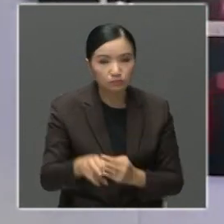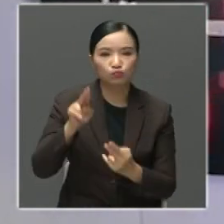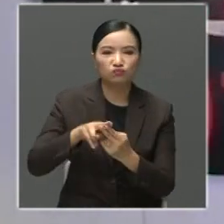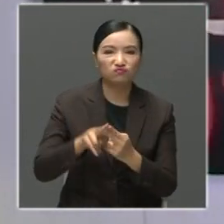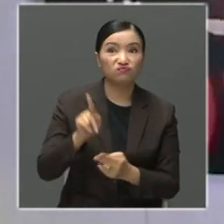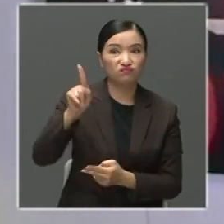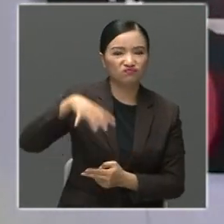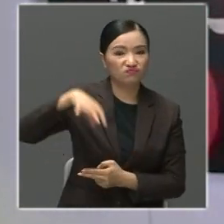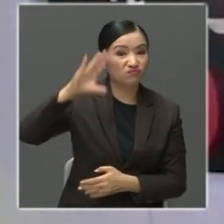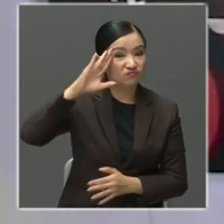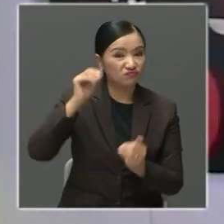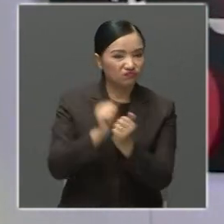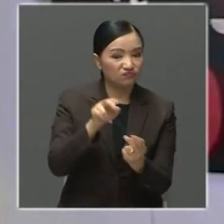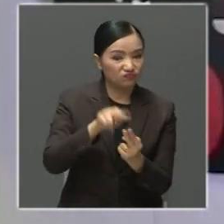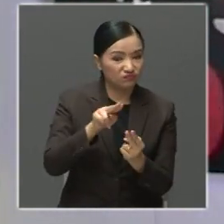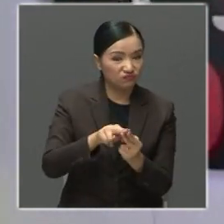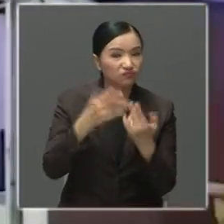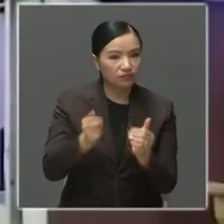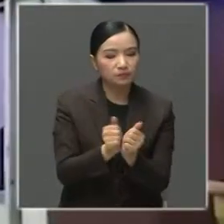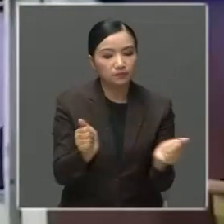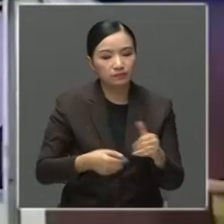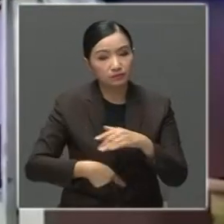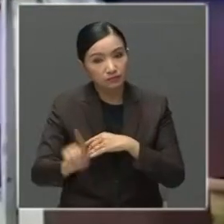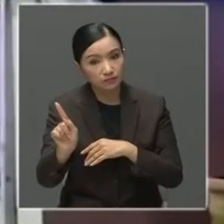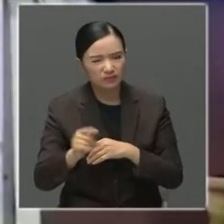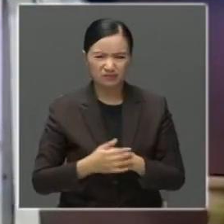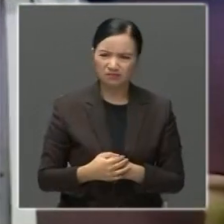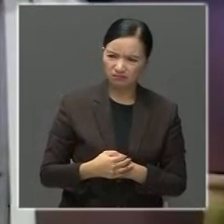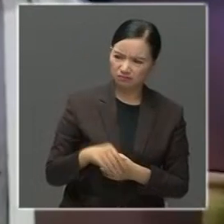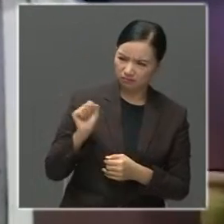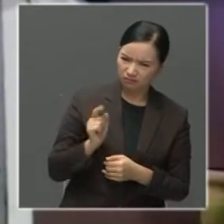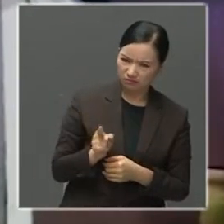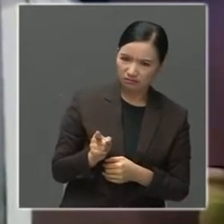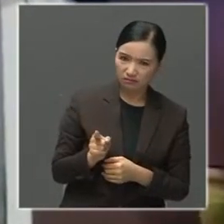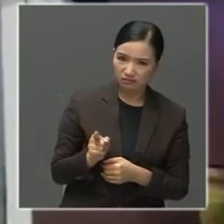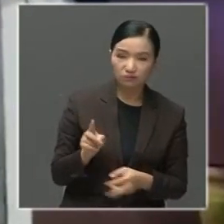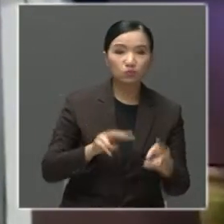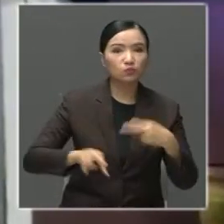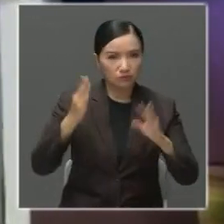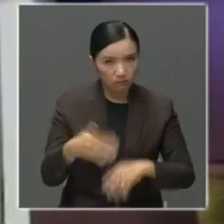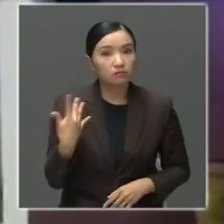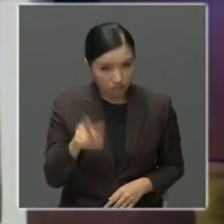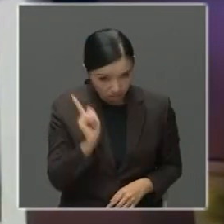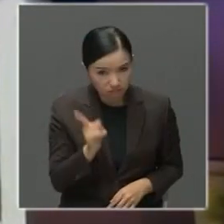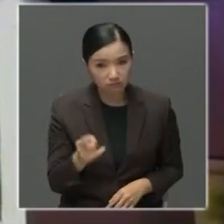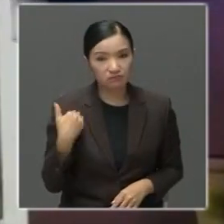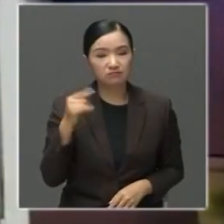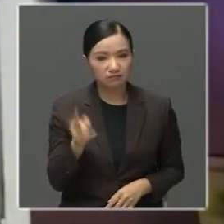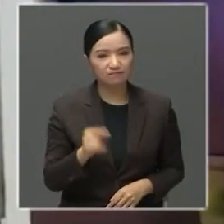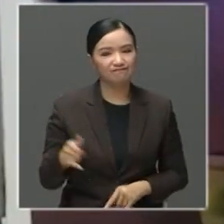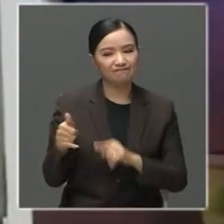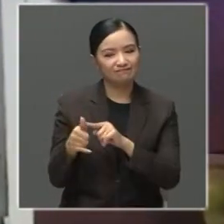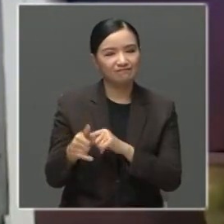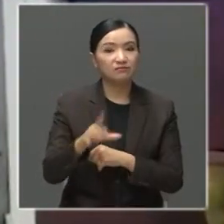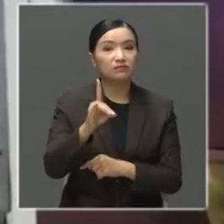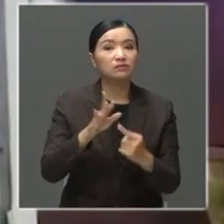รวจเพื่อจะแลกกับการปล่อยตัวเรื่องนี้ตอนแรกหลายคนเอ๊ะใช่เรื่องจริงหรือเปล่าตรวจสอบแล้วเรื่องจริงนะคะแล้ววันนี้ก็นำดาบตำรวจ